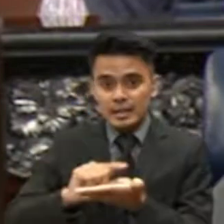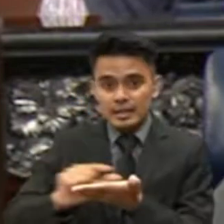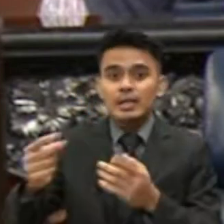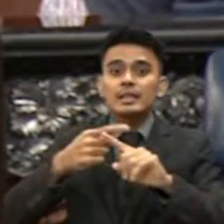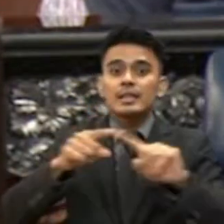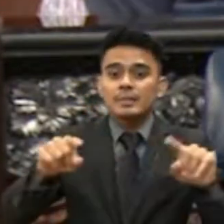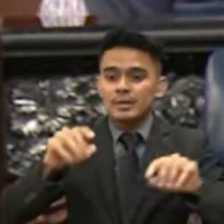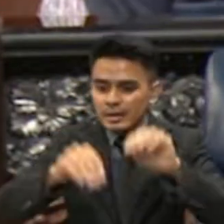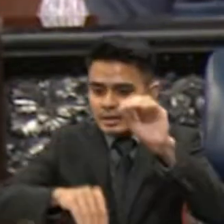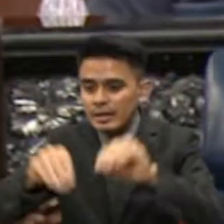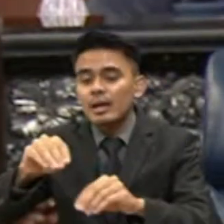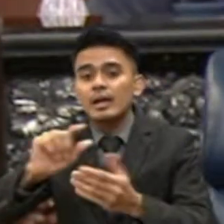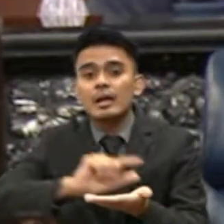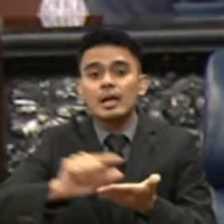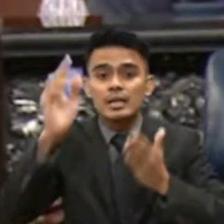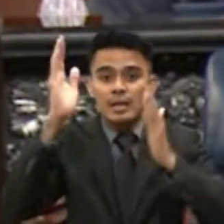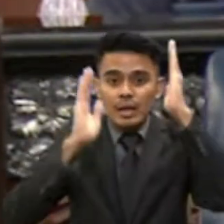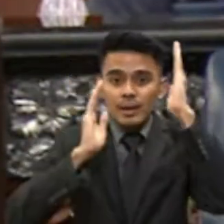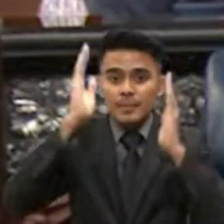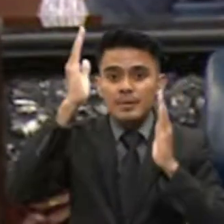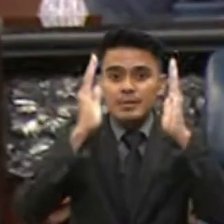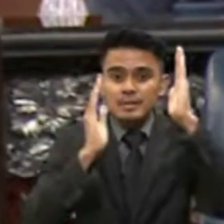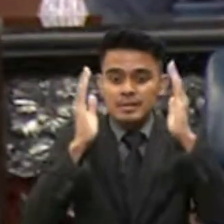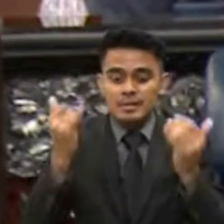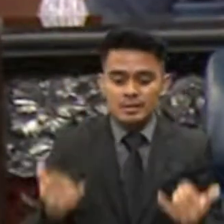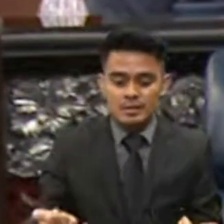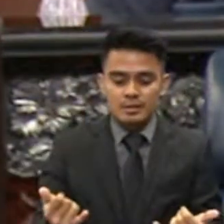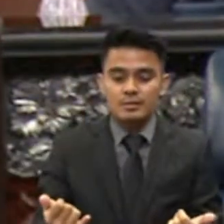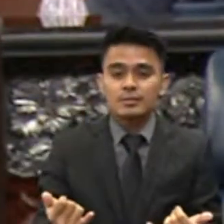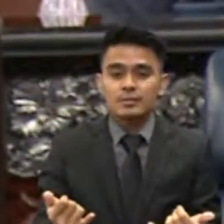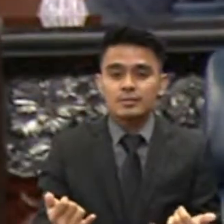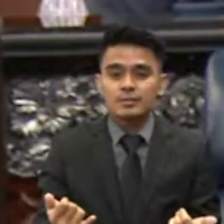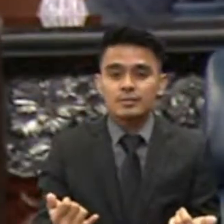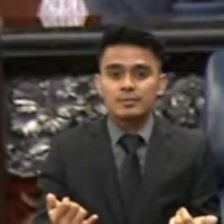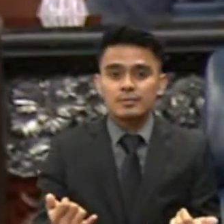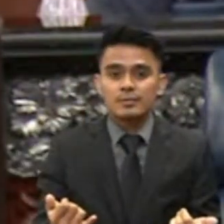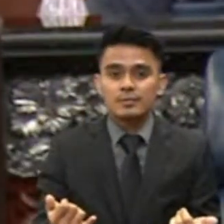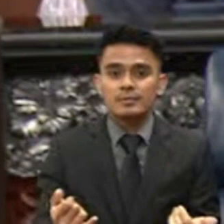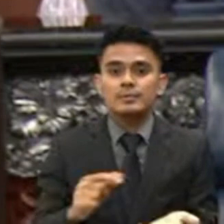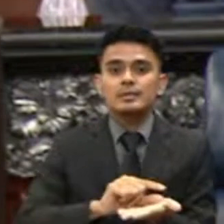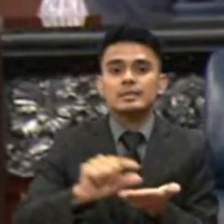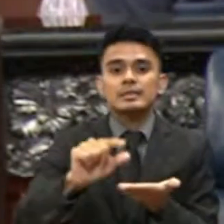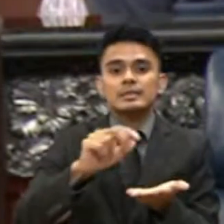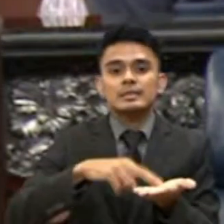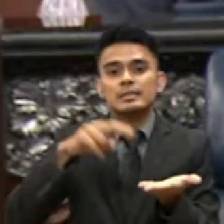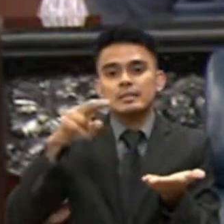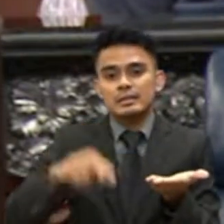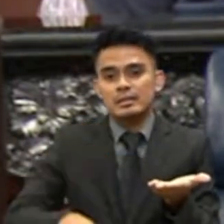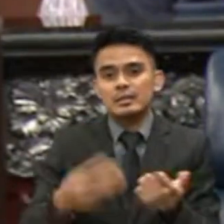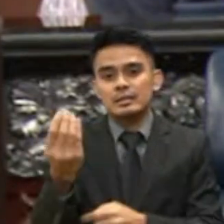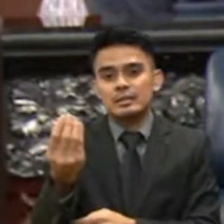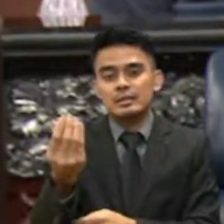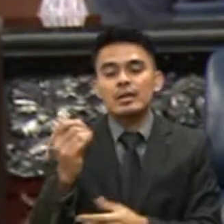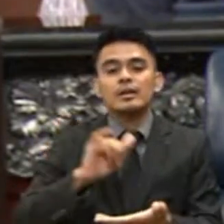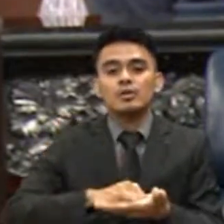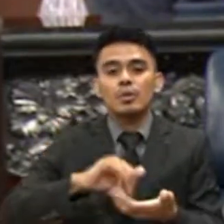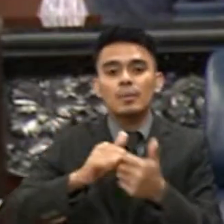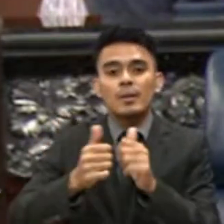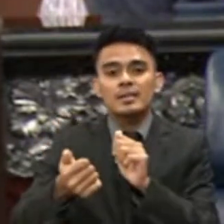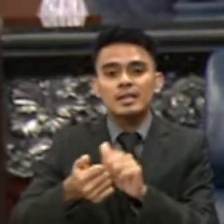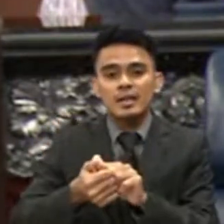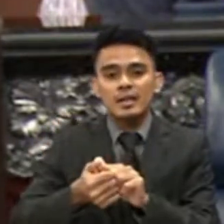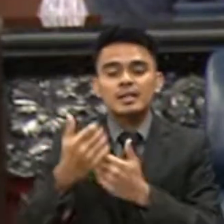struktur gaji debisi ini strukturnya adalah gajinya rendah dan itu adalah masalah struktur